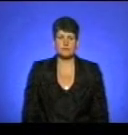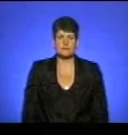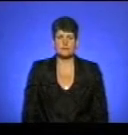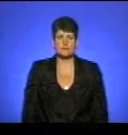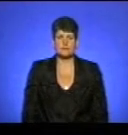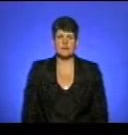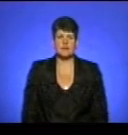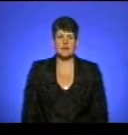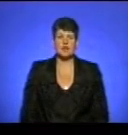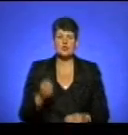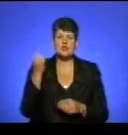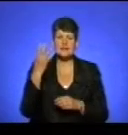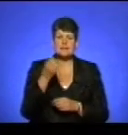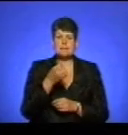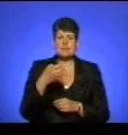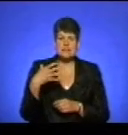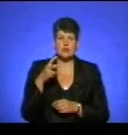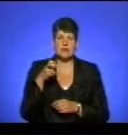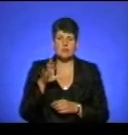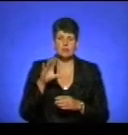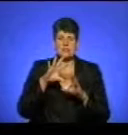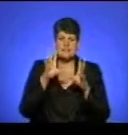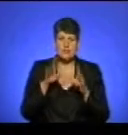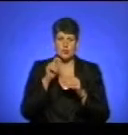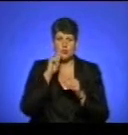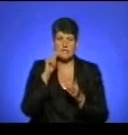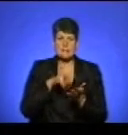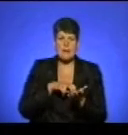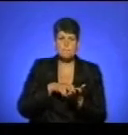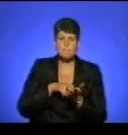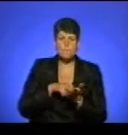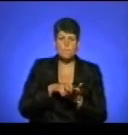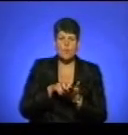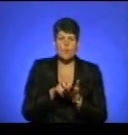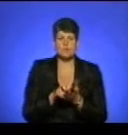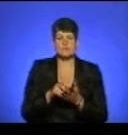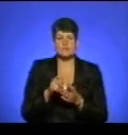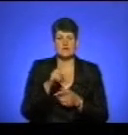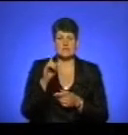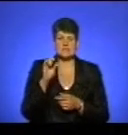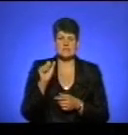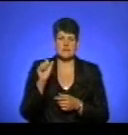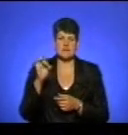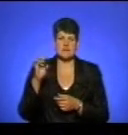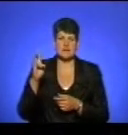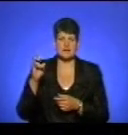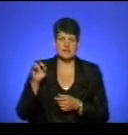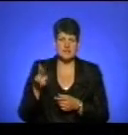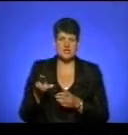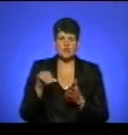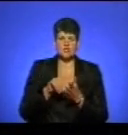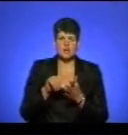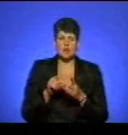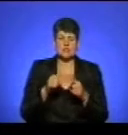З 14-15 липня відбудеться загальноукраїнська проща до Марійського духовного центру «Зарваниця». Член організаційного